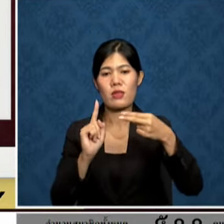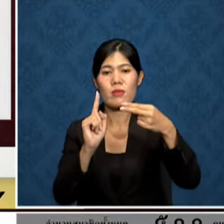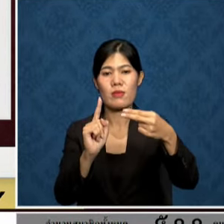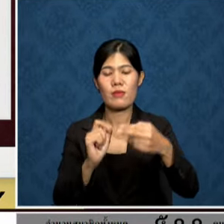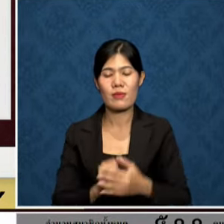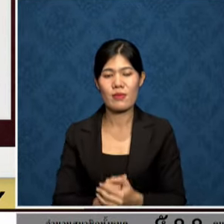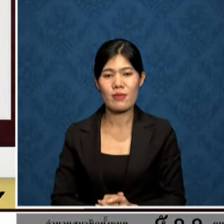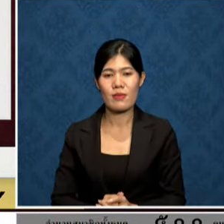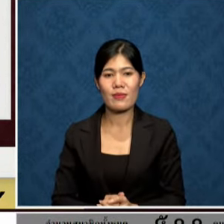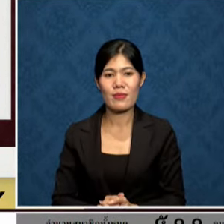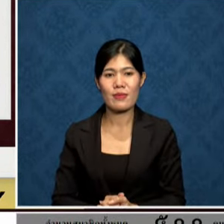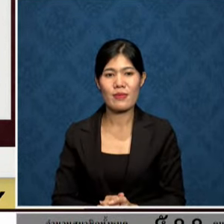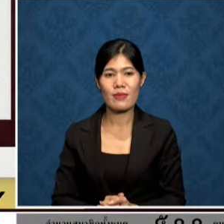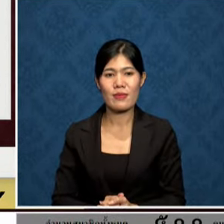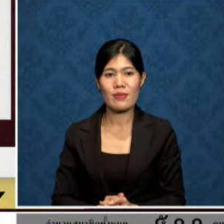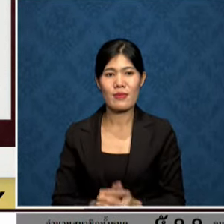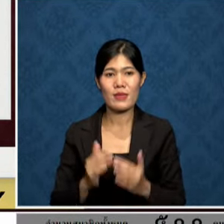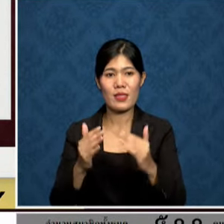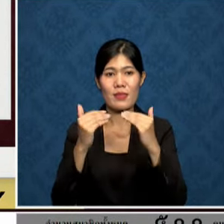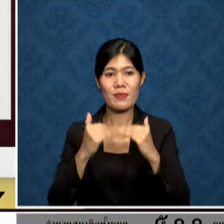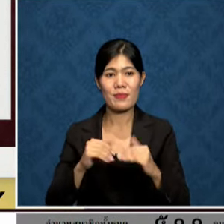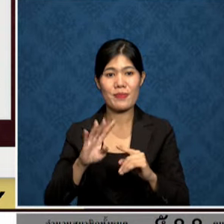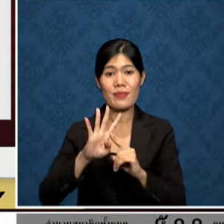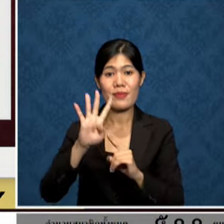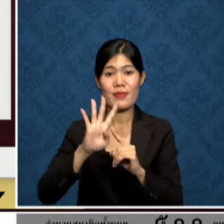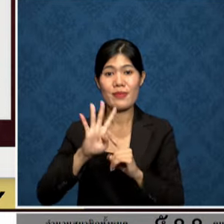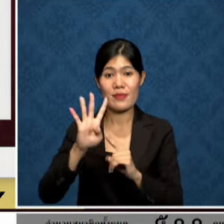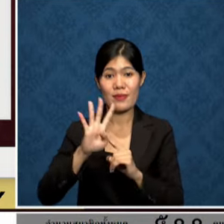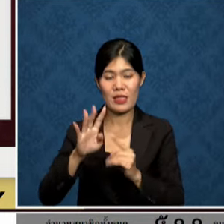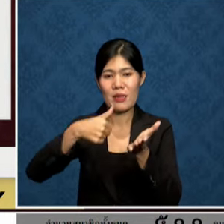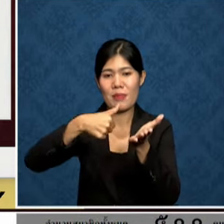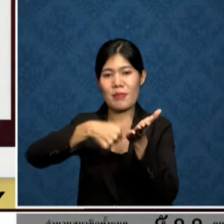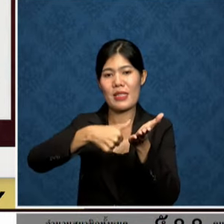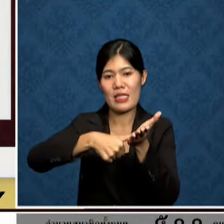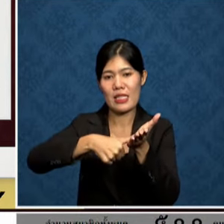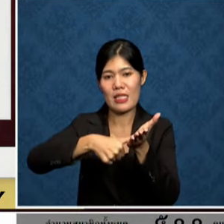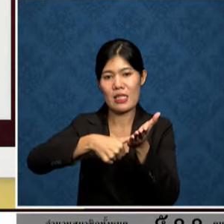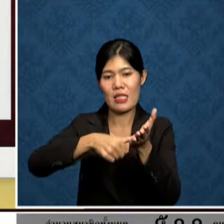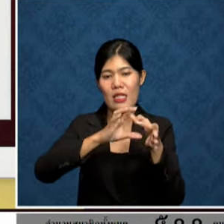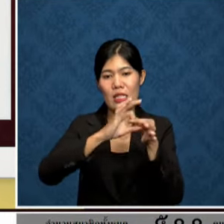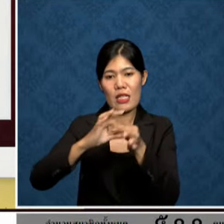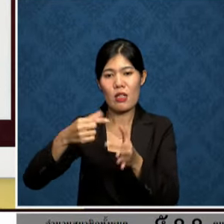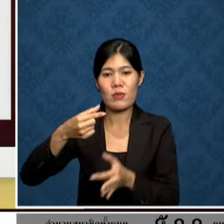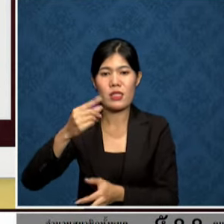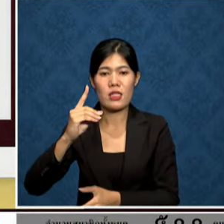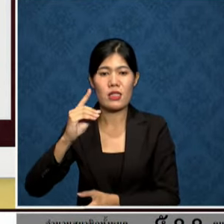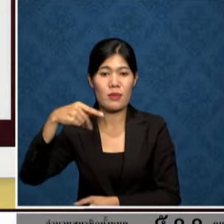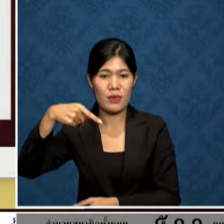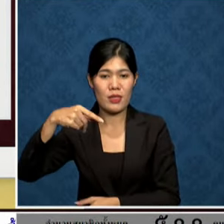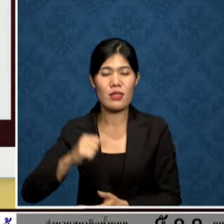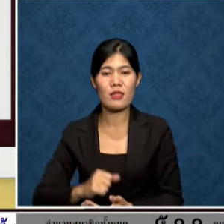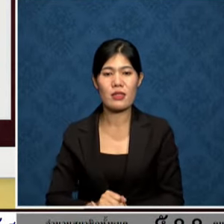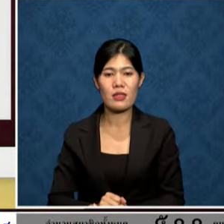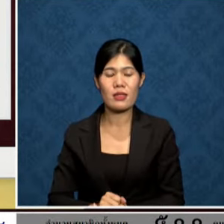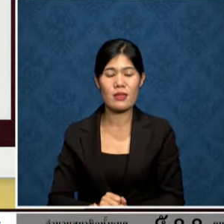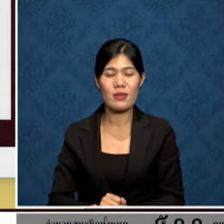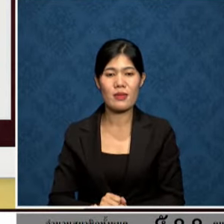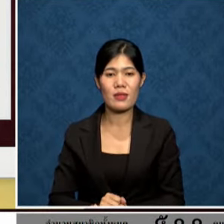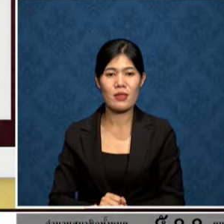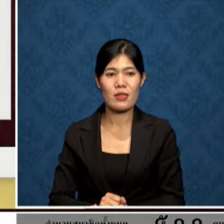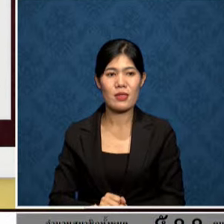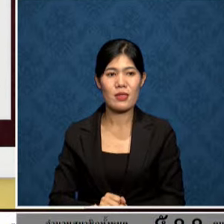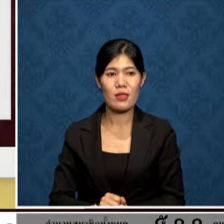ที่สถิติตัวตัวที่ 4ค่ะนั่นก็คือหนี้สาธารณะต่อ GDPซึ่งคิดว่าน่าจะเป็นการทำ All Time Highนะคะเพราะว่า